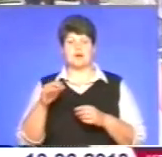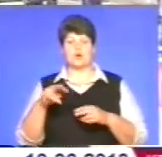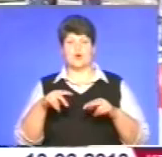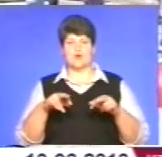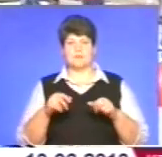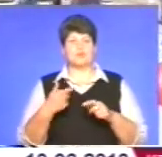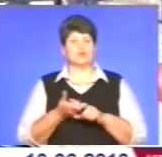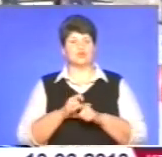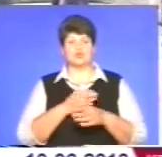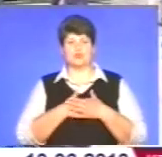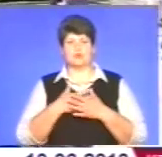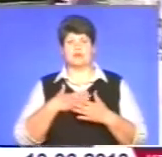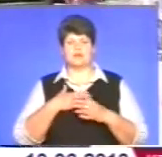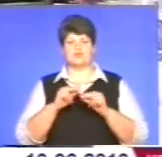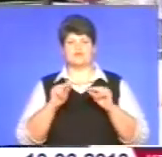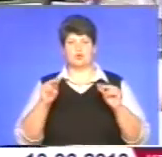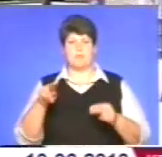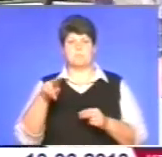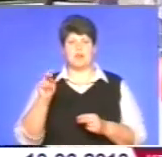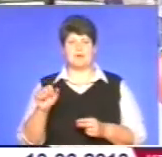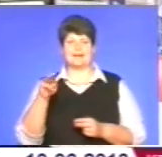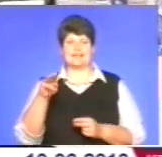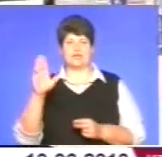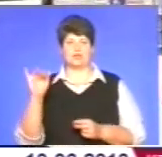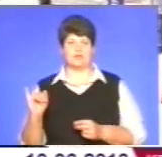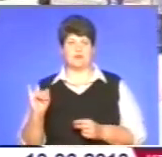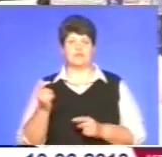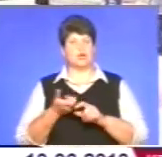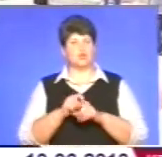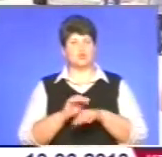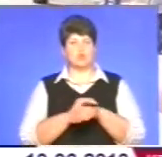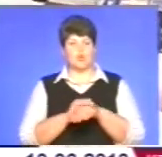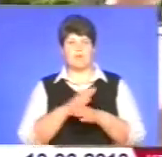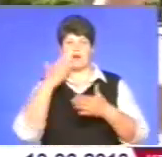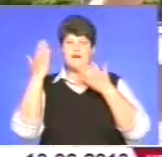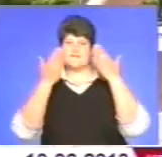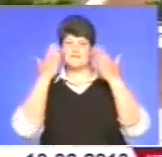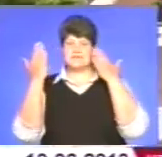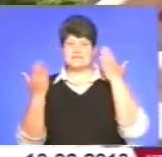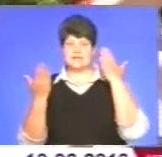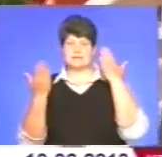любимо нашу вчительку Пиломар Снежану Іванівну. Вона дуже добра, весела.